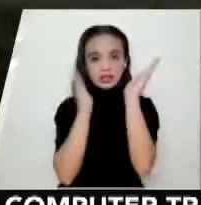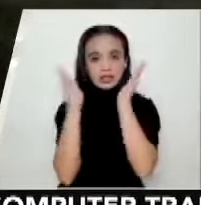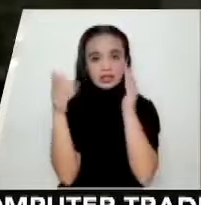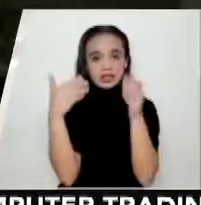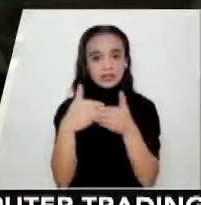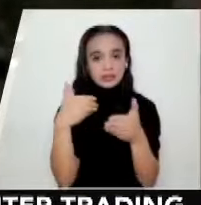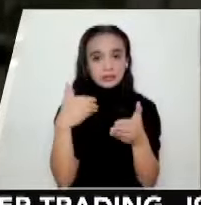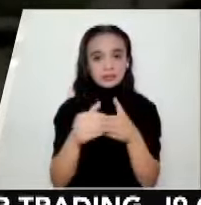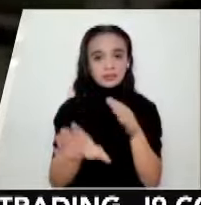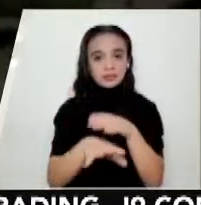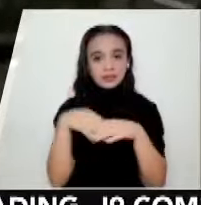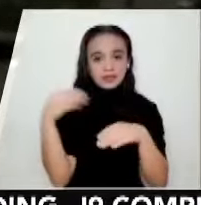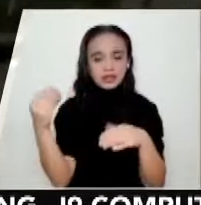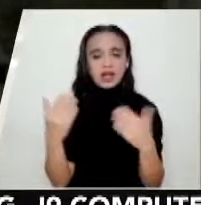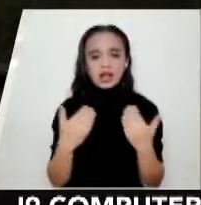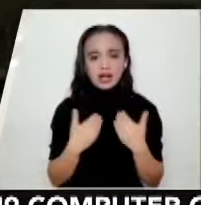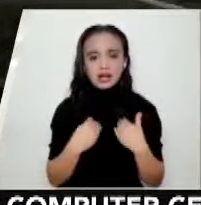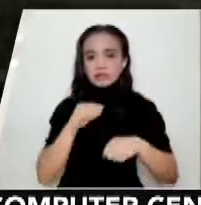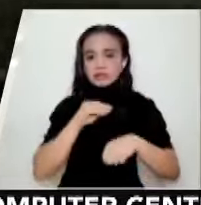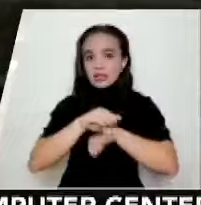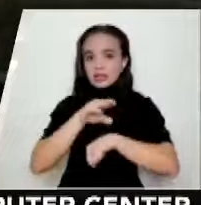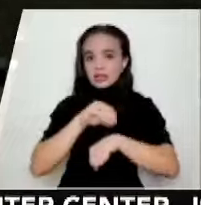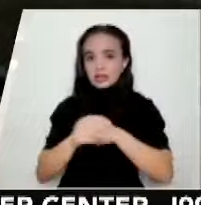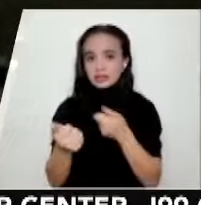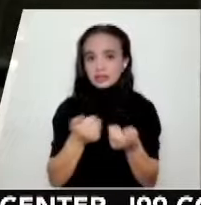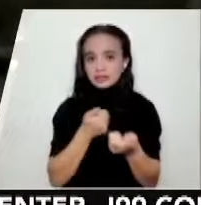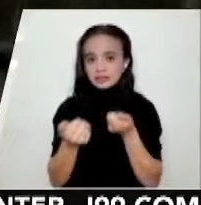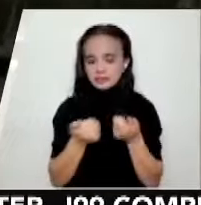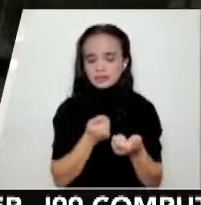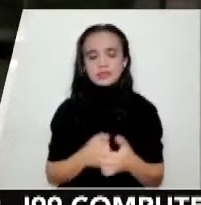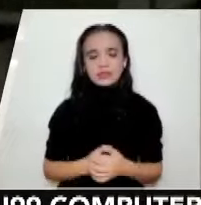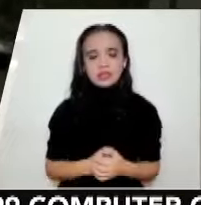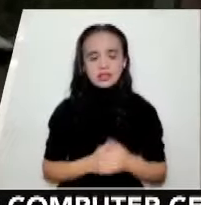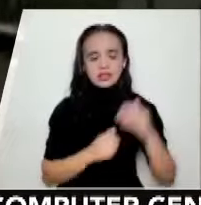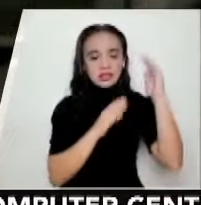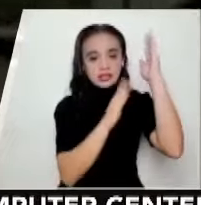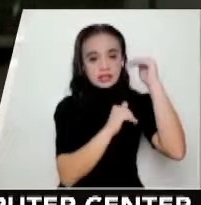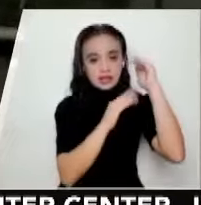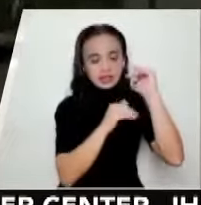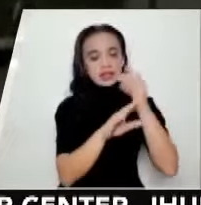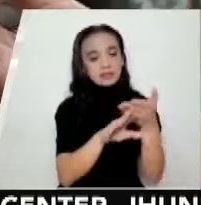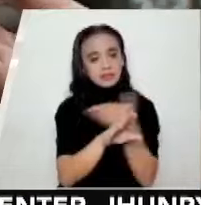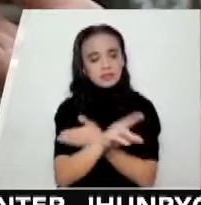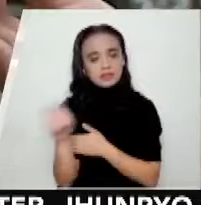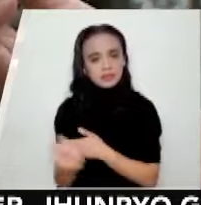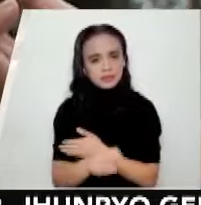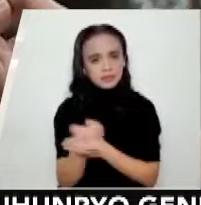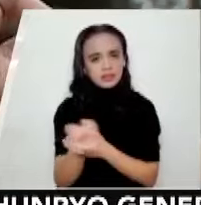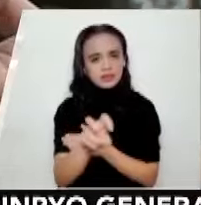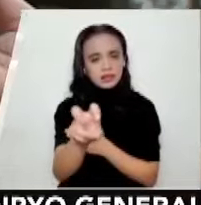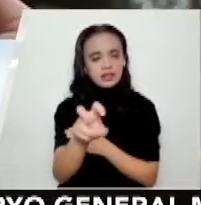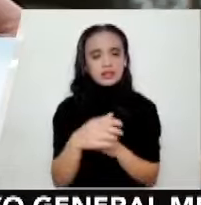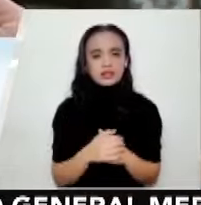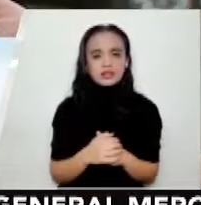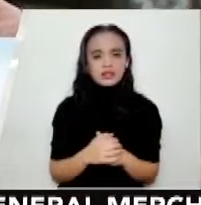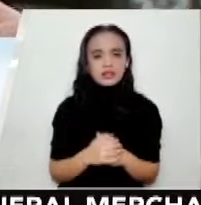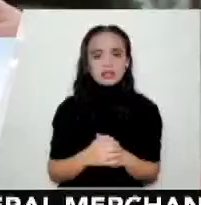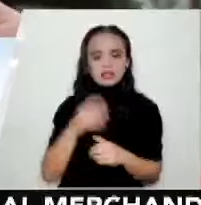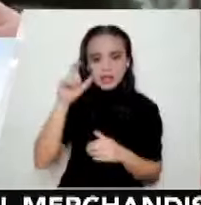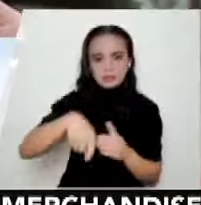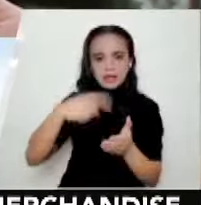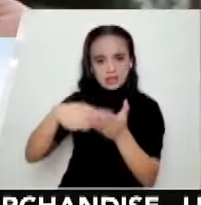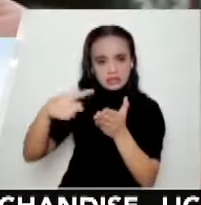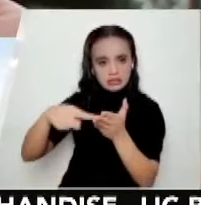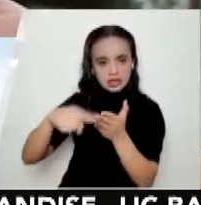may payo ang pamunuan ng expressway. Sana po bago bumiyahe, i-check po nila na nasa tamang kondisyon yung kanilang mga